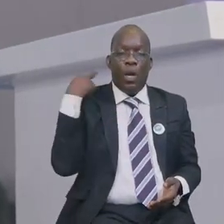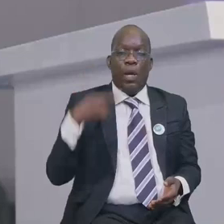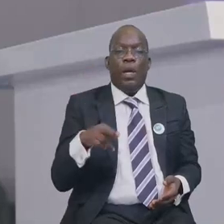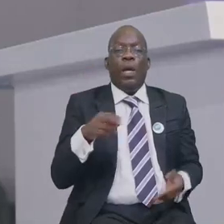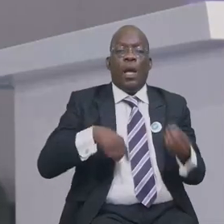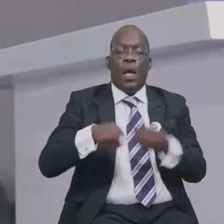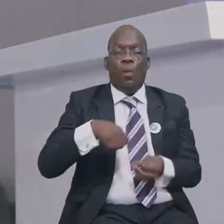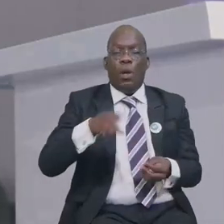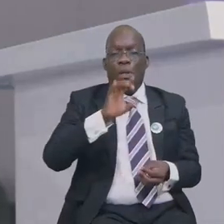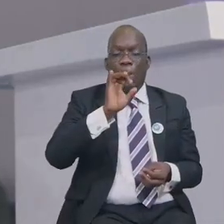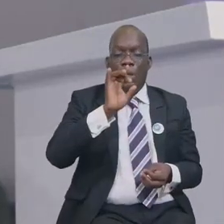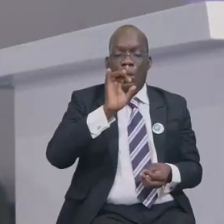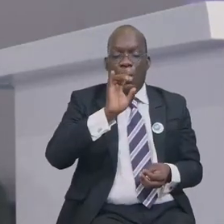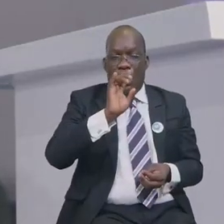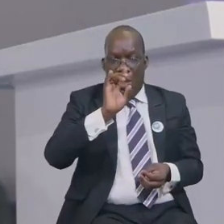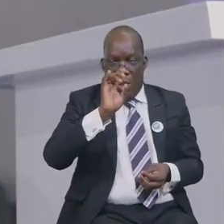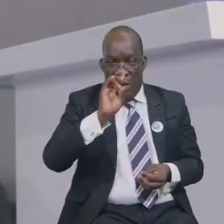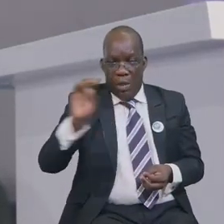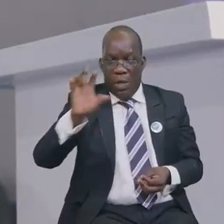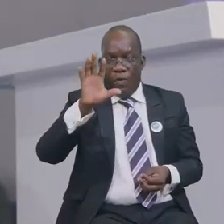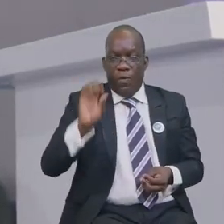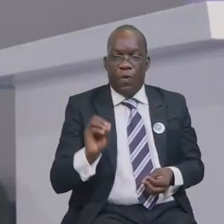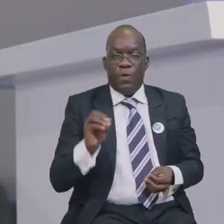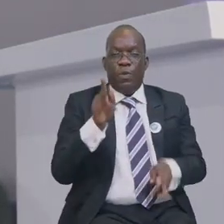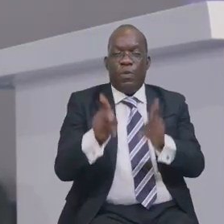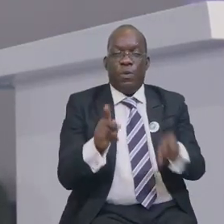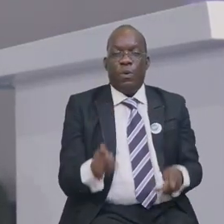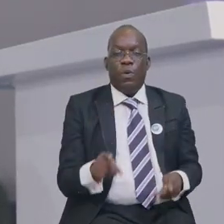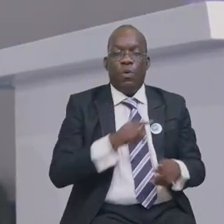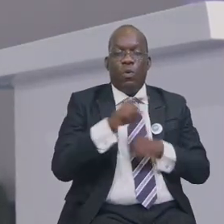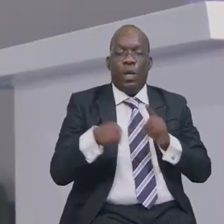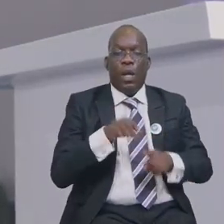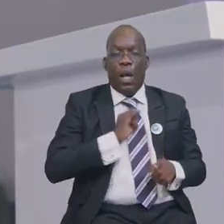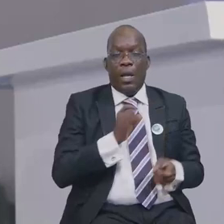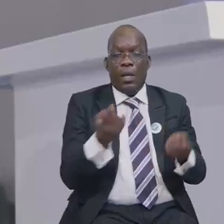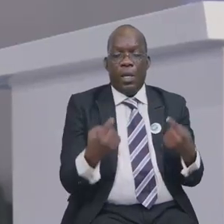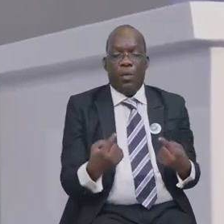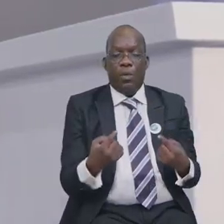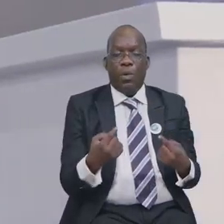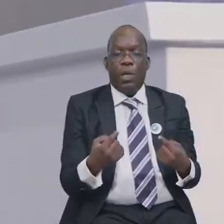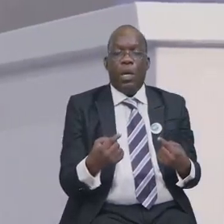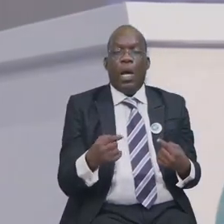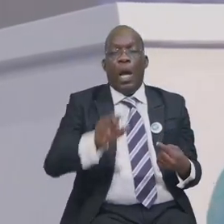la fois précédente. Quand je suis revenu le week-end suivant, le nombre a réduit